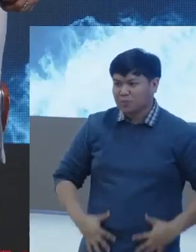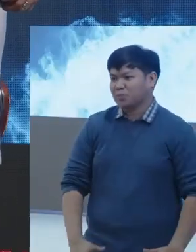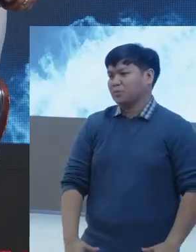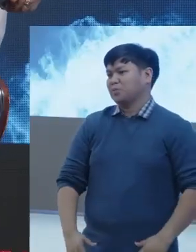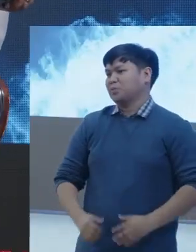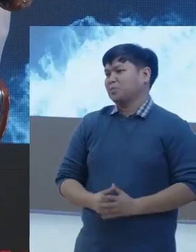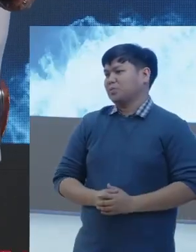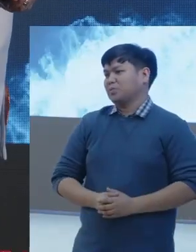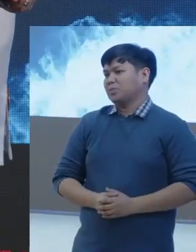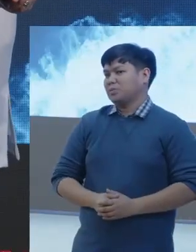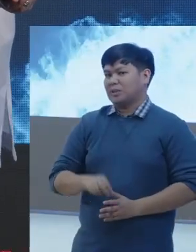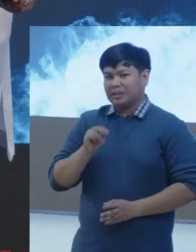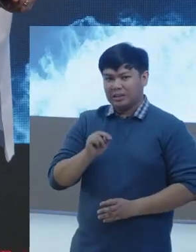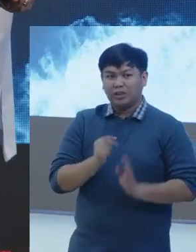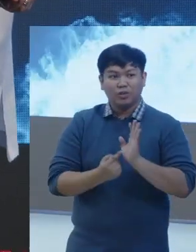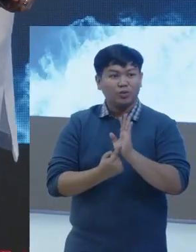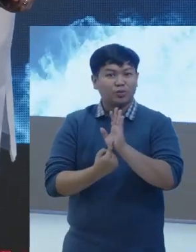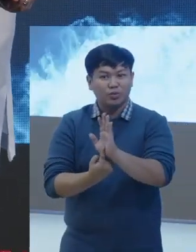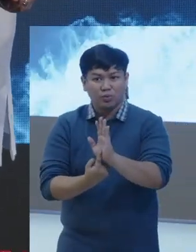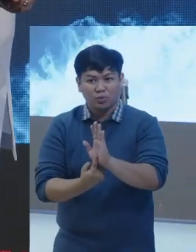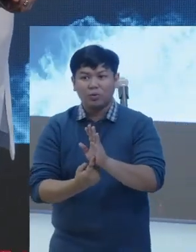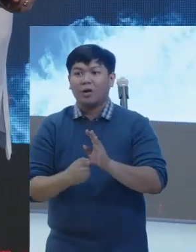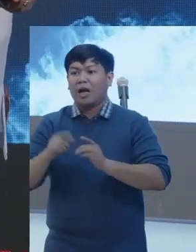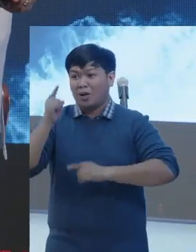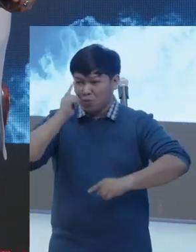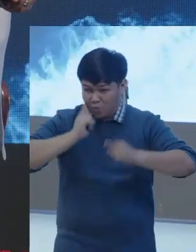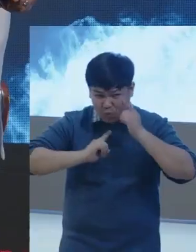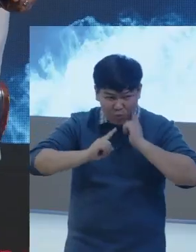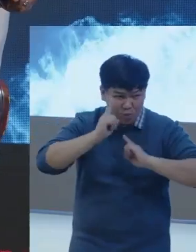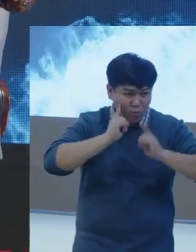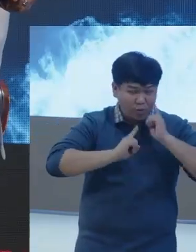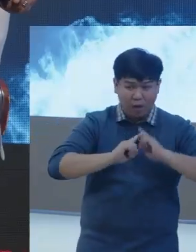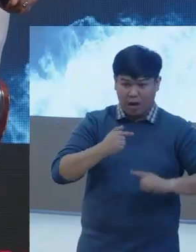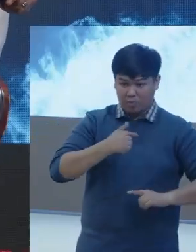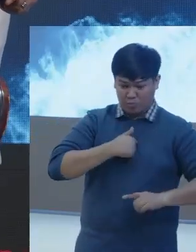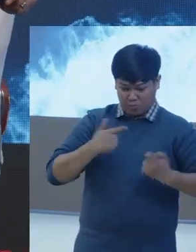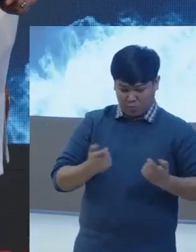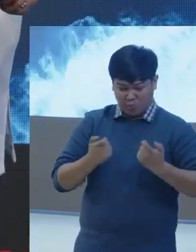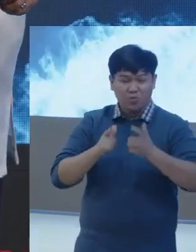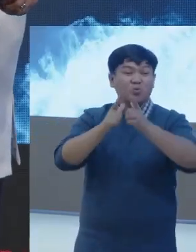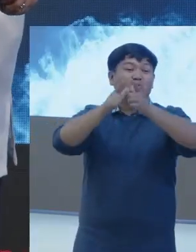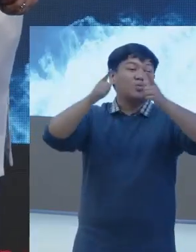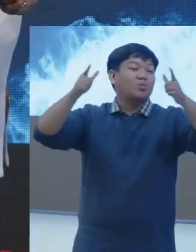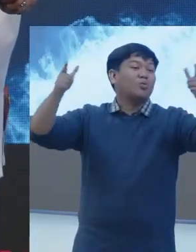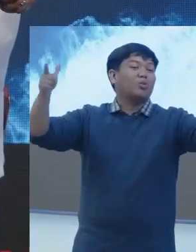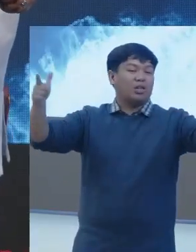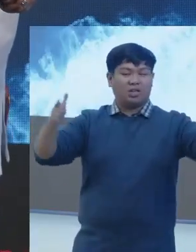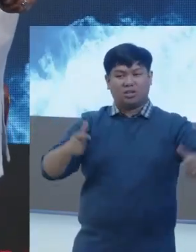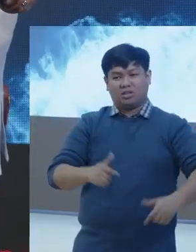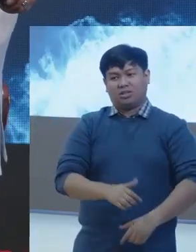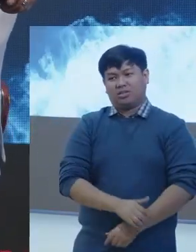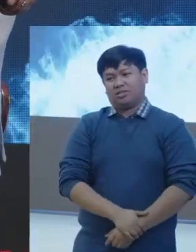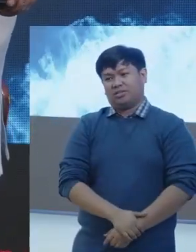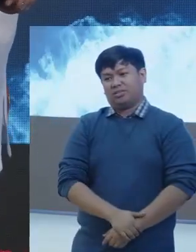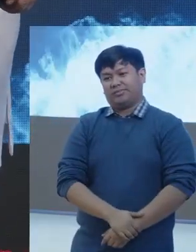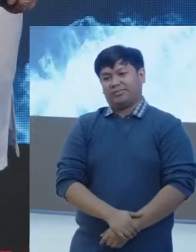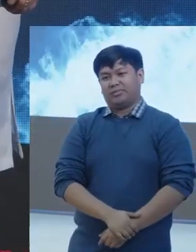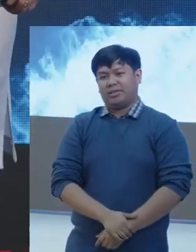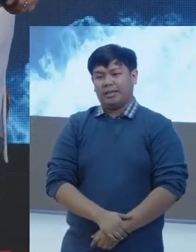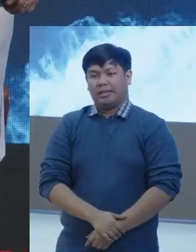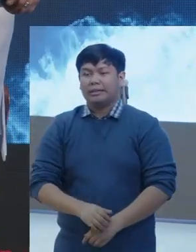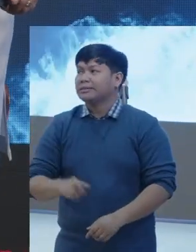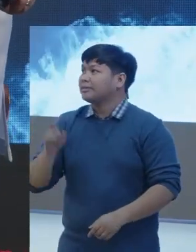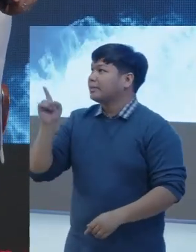pagpapakumbaba. Merong mourning. Sabi sa Matthew 5 verse 4, blessed are those who